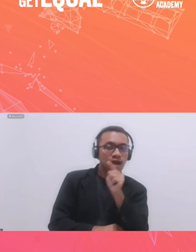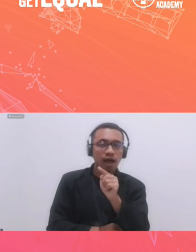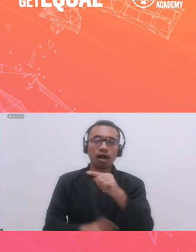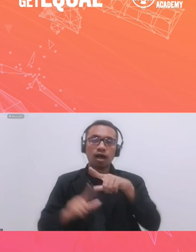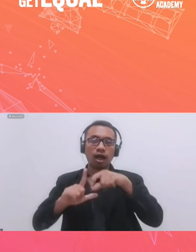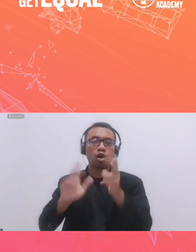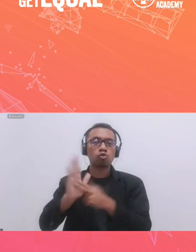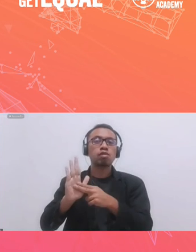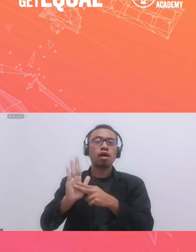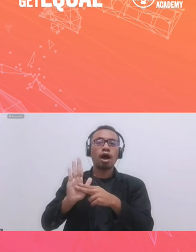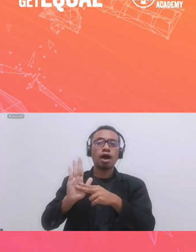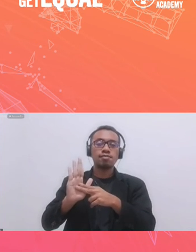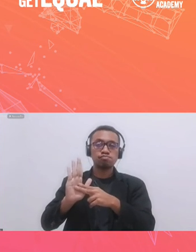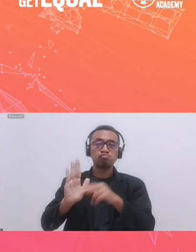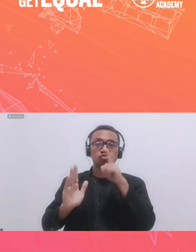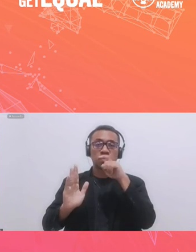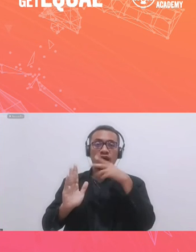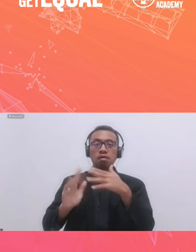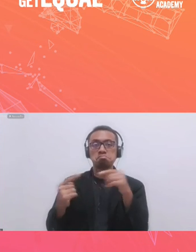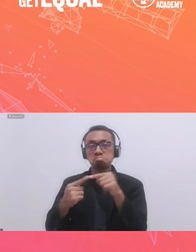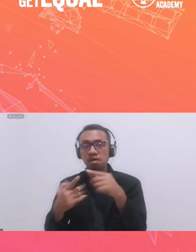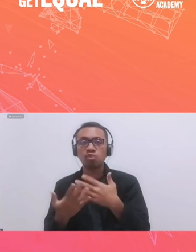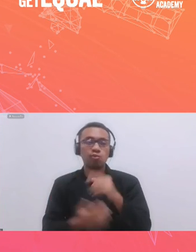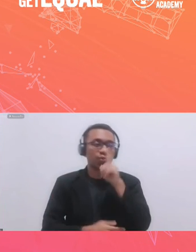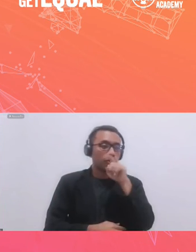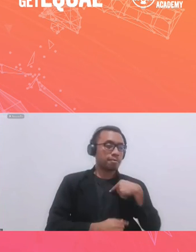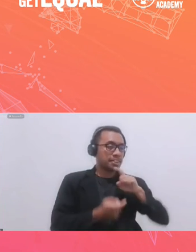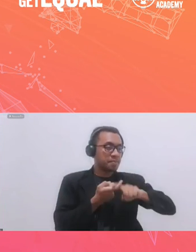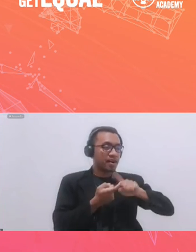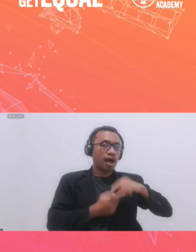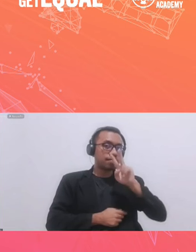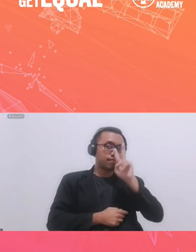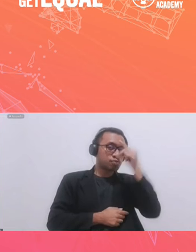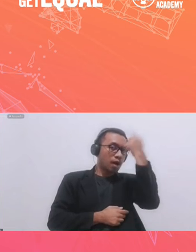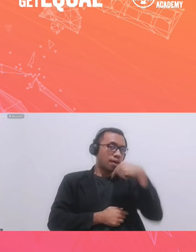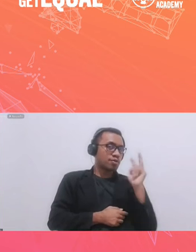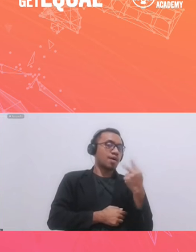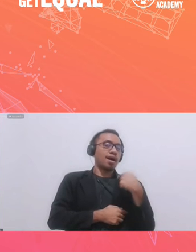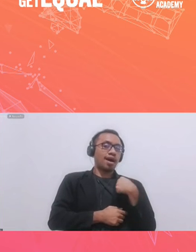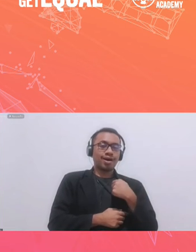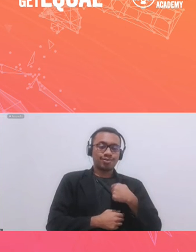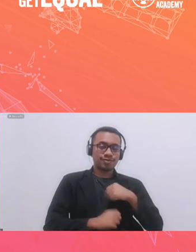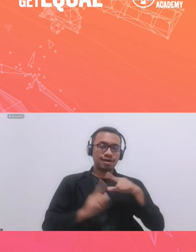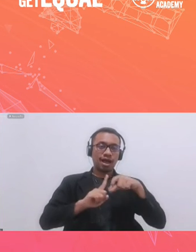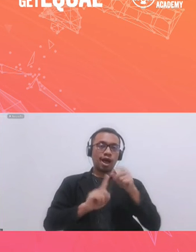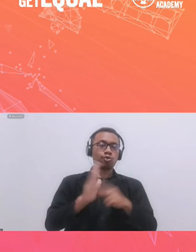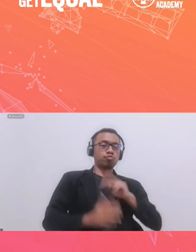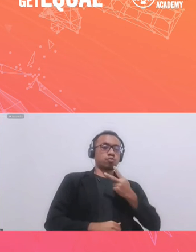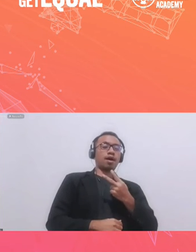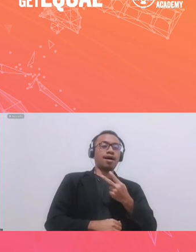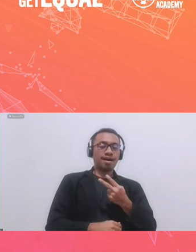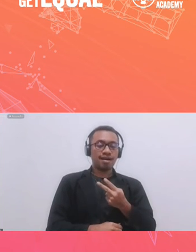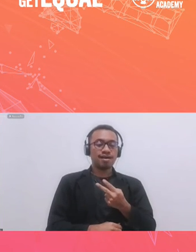perlu tentu memang harus apa ya memberikan edukasi kepada